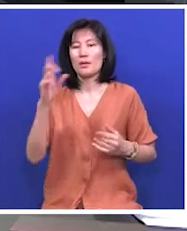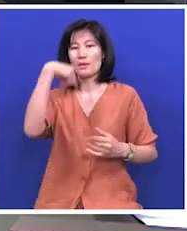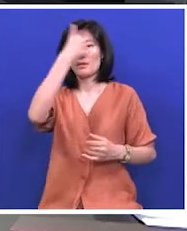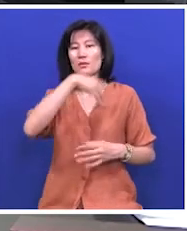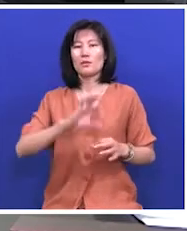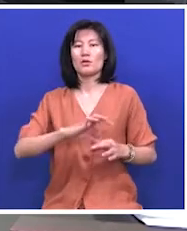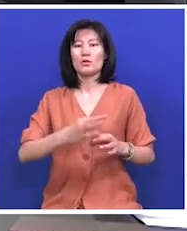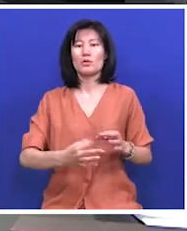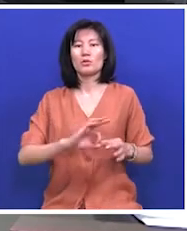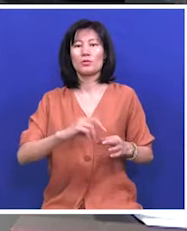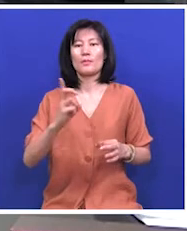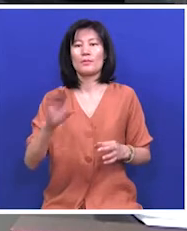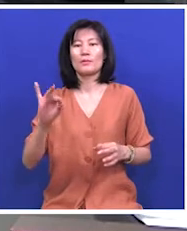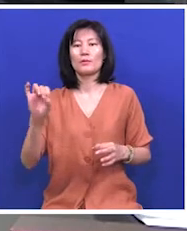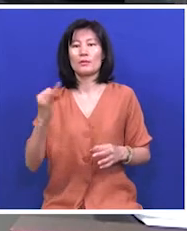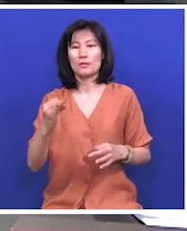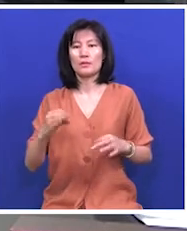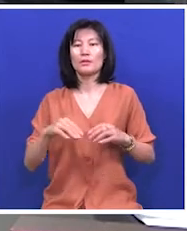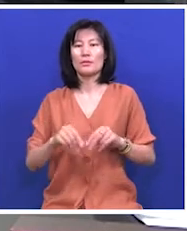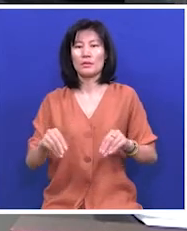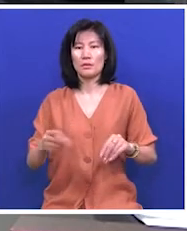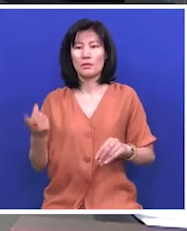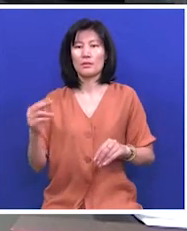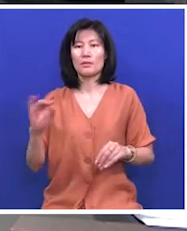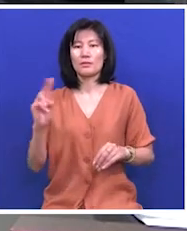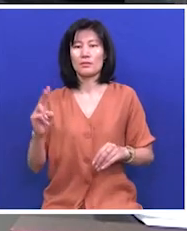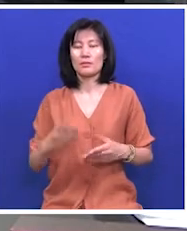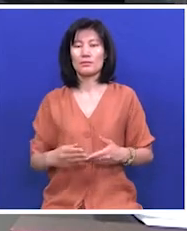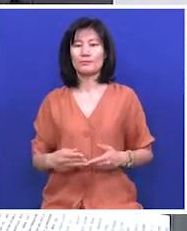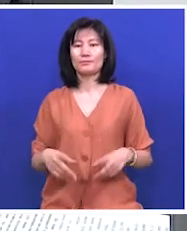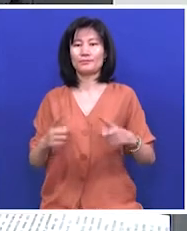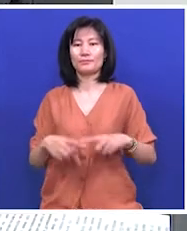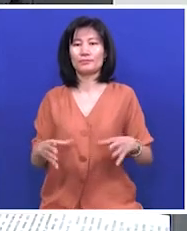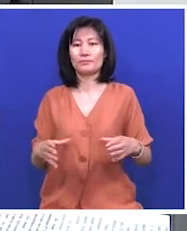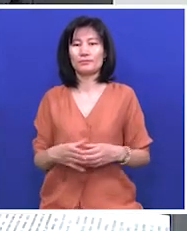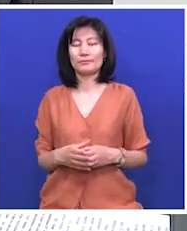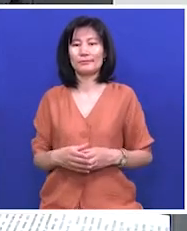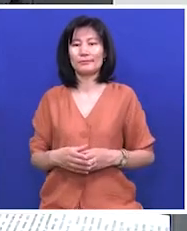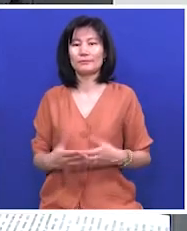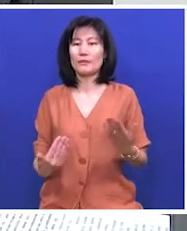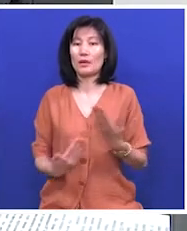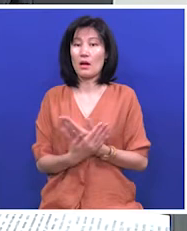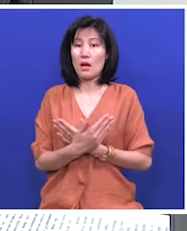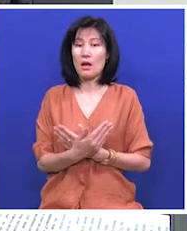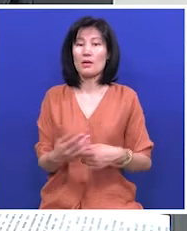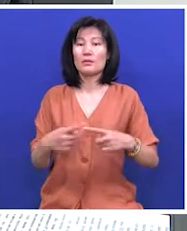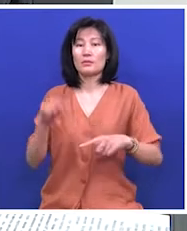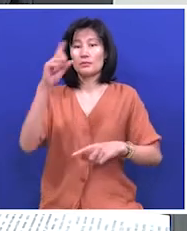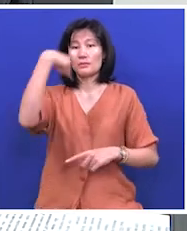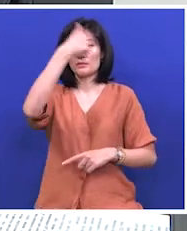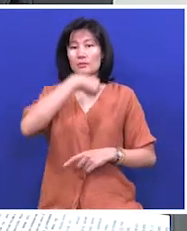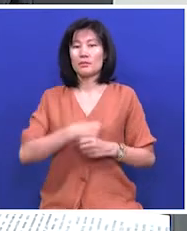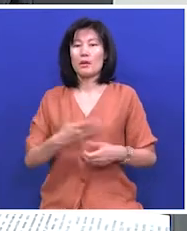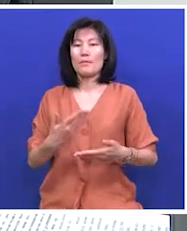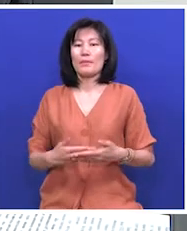биылғы жылы күздік бидай егілді, жоңышқа егілді, дәндік жүгері егілді. Мына техниканың жаңалануы